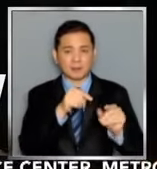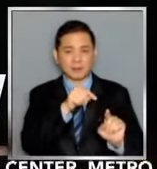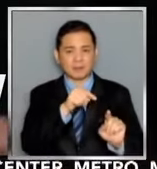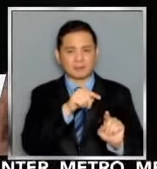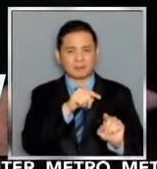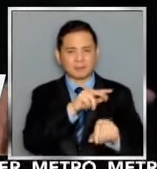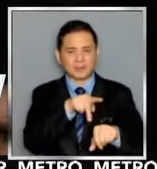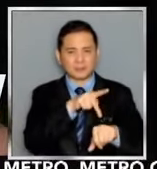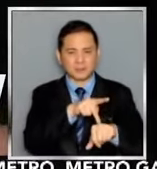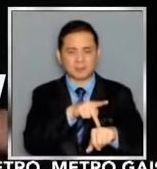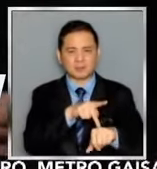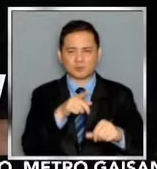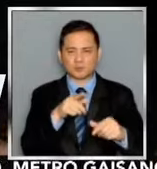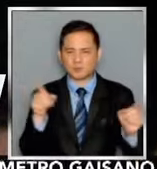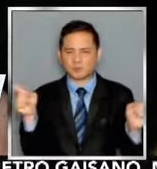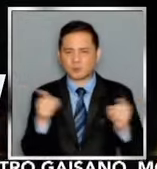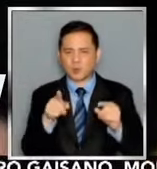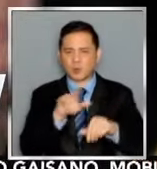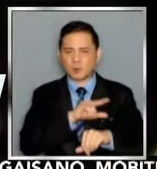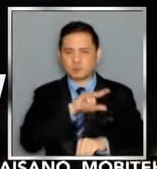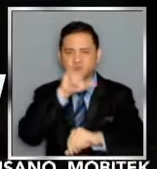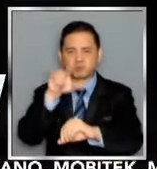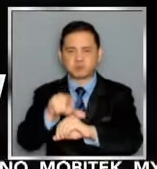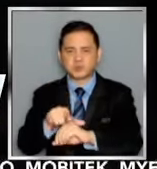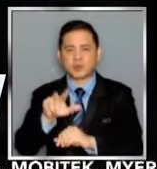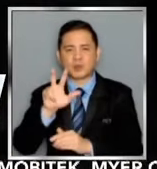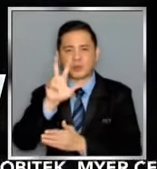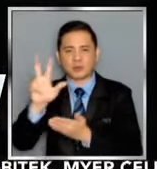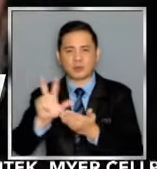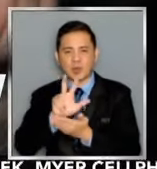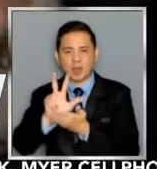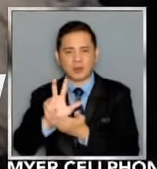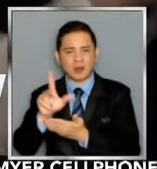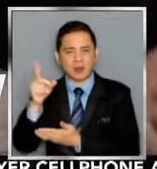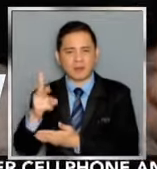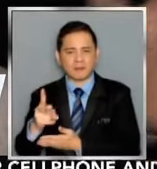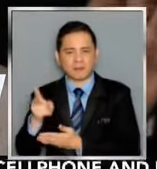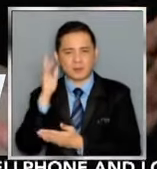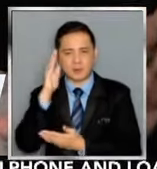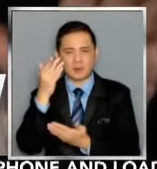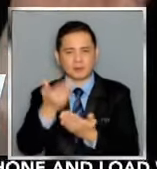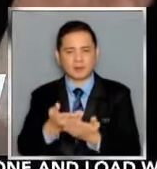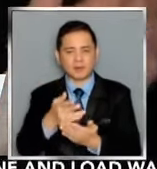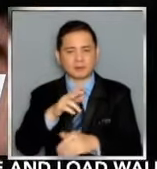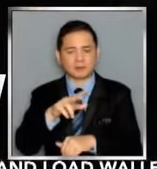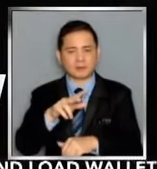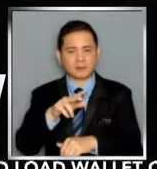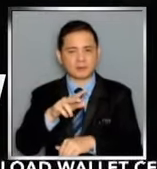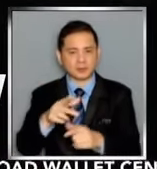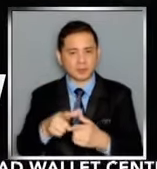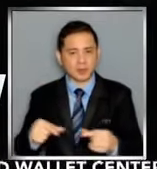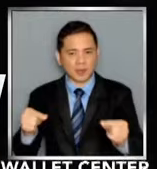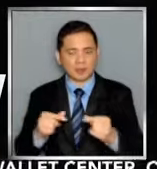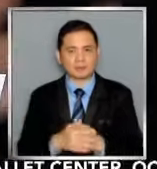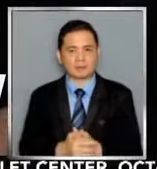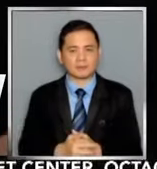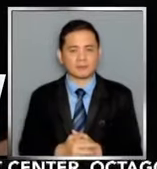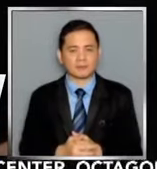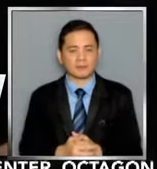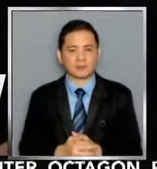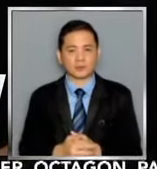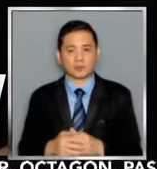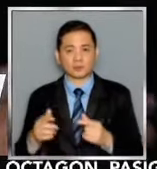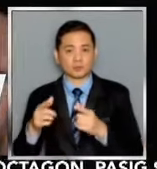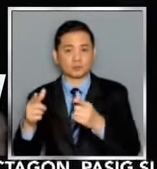Naya, 3.5 hours later, you'll be in Japan. On the other side, maybe 4 to 5 hours from Tokyo to